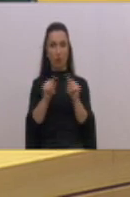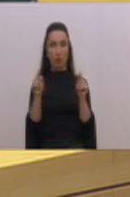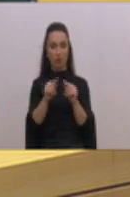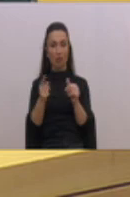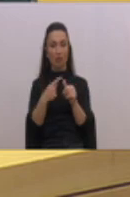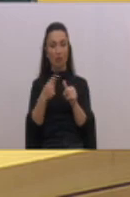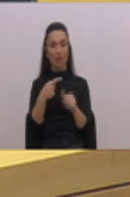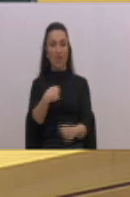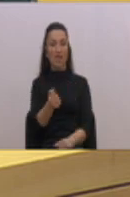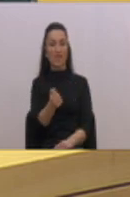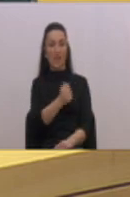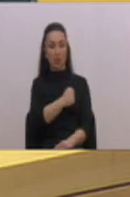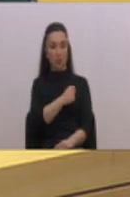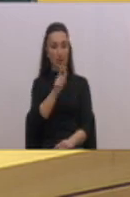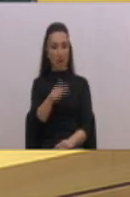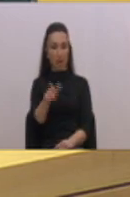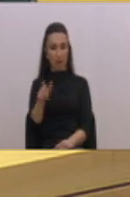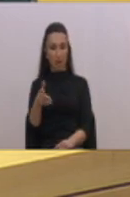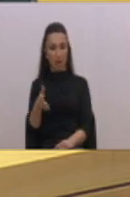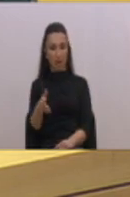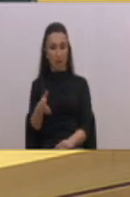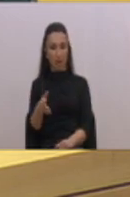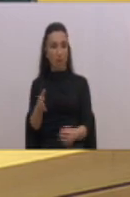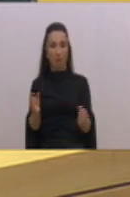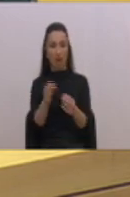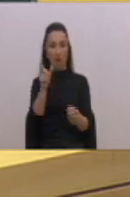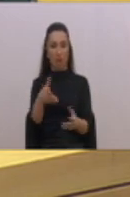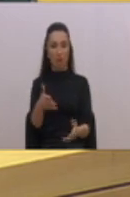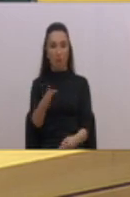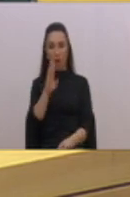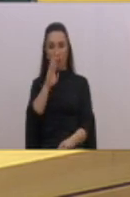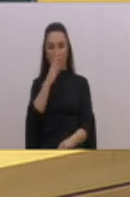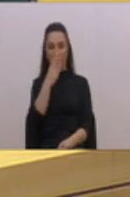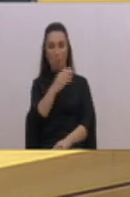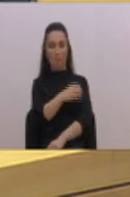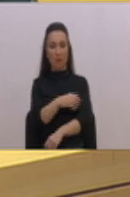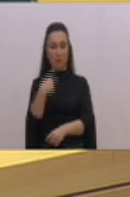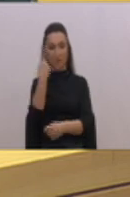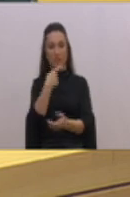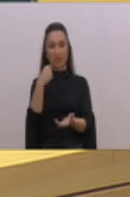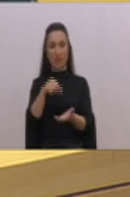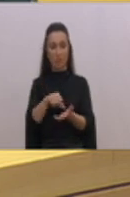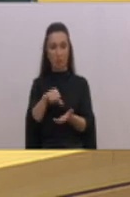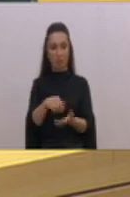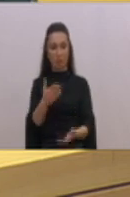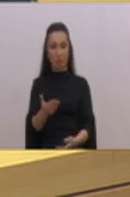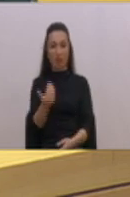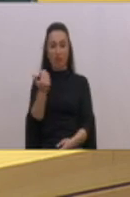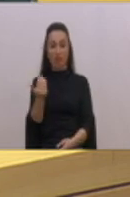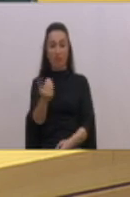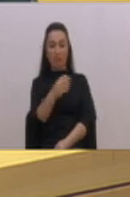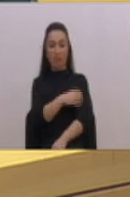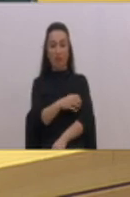გვიწოდეთ საცოდავი ადამიანები, არარაობები, მოღალატე პარტიის წარმომადგენლები. თქვენი